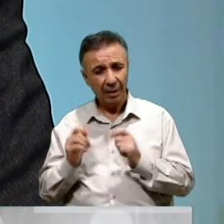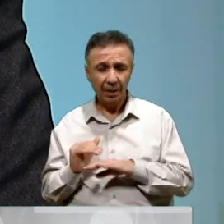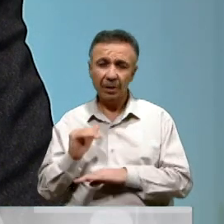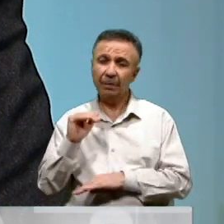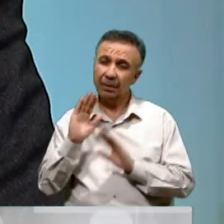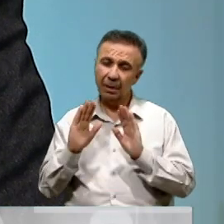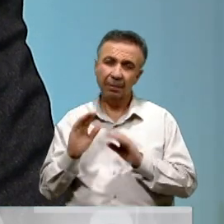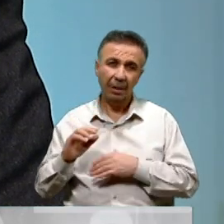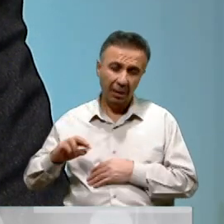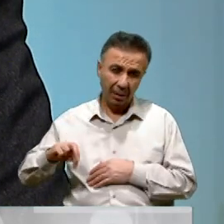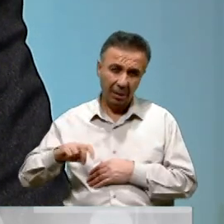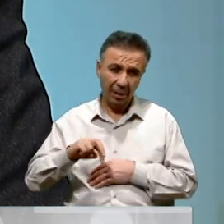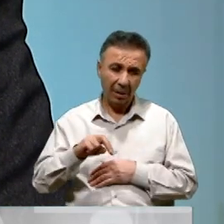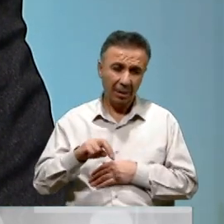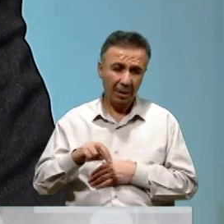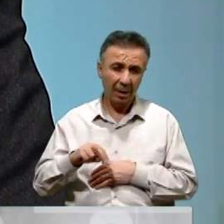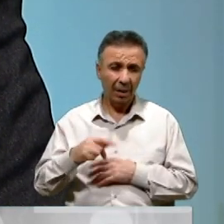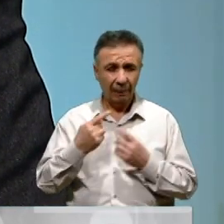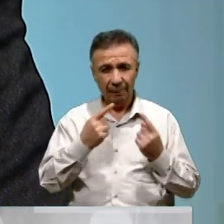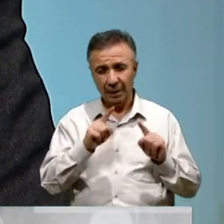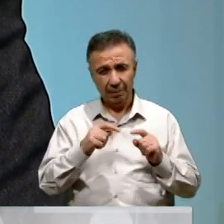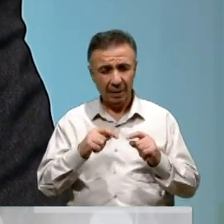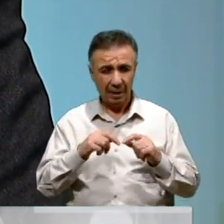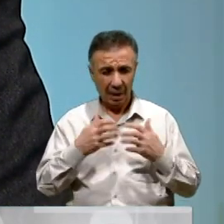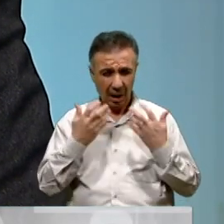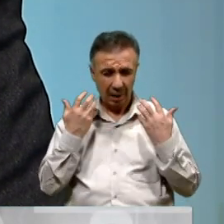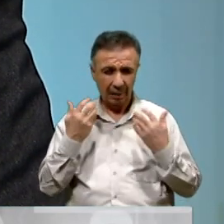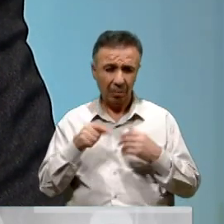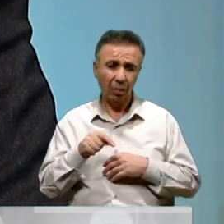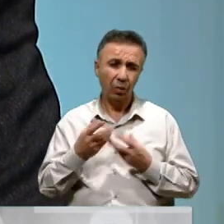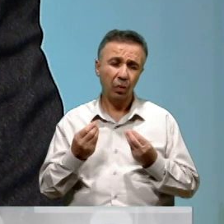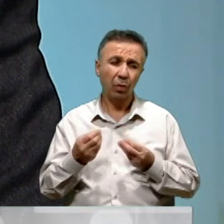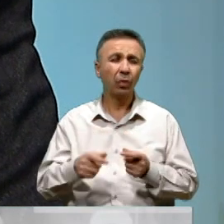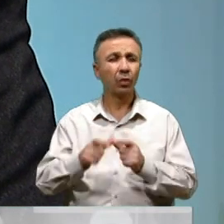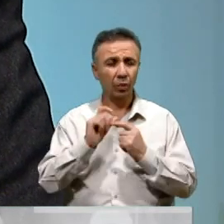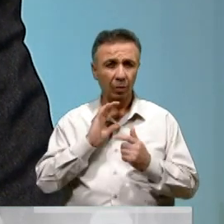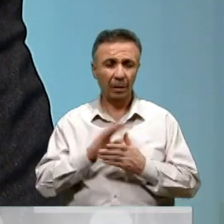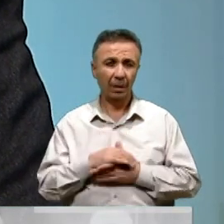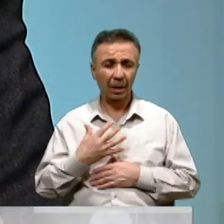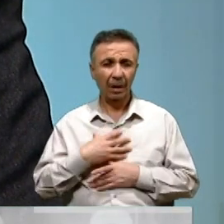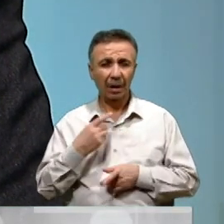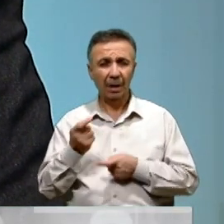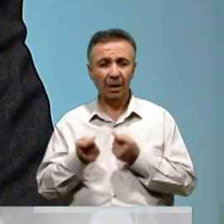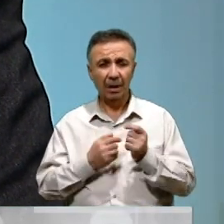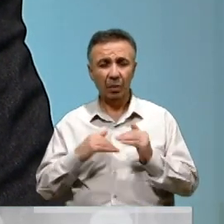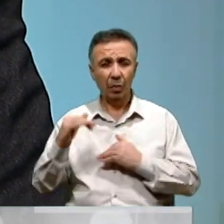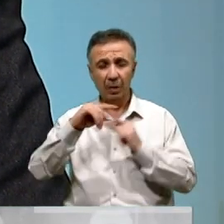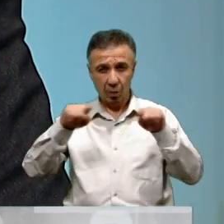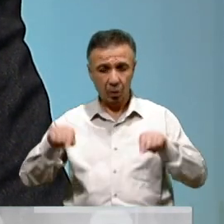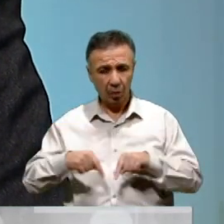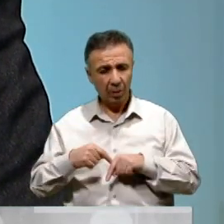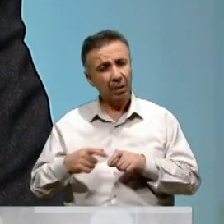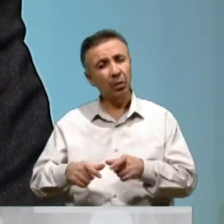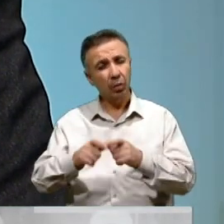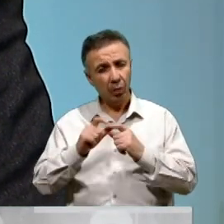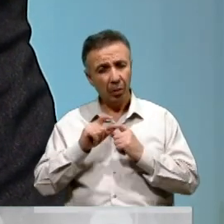Ama karınca biraz farklı bir hayvan. Bunun için çok soru geliyor. Din İşleri Yüksek Kurulumuza da soruyorlar.